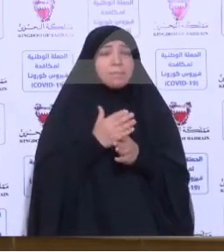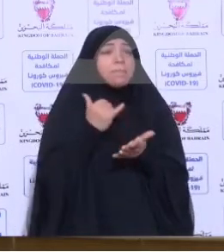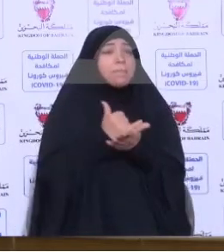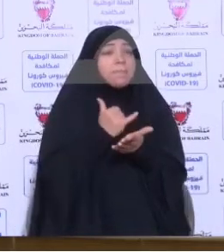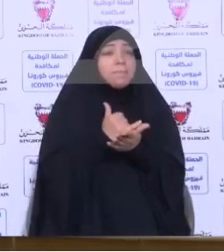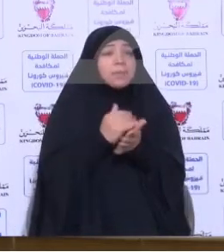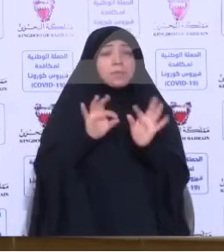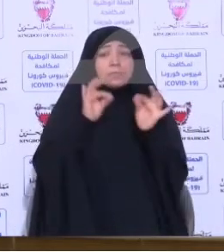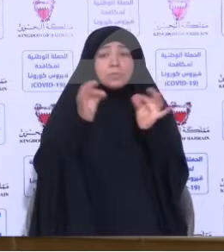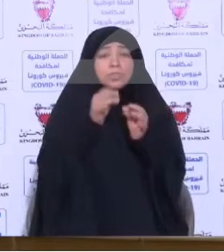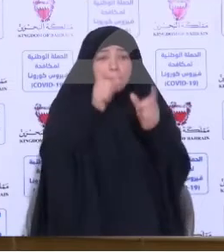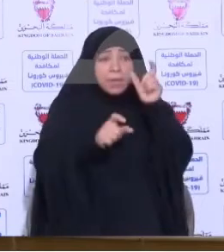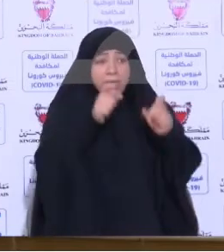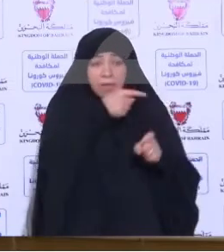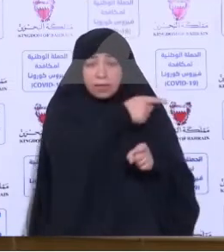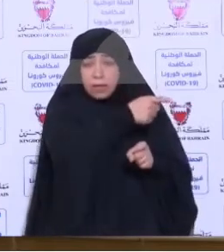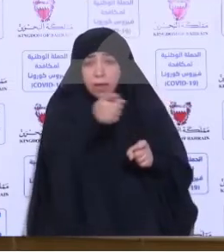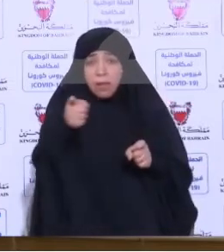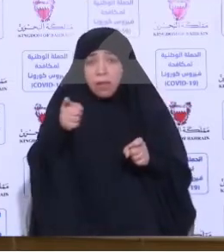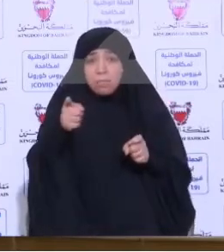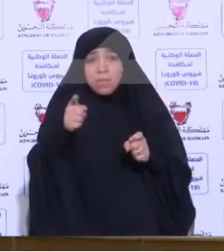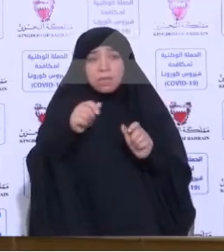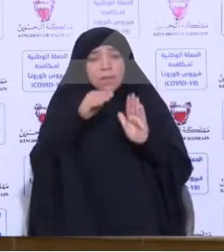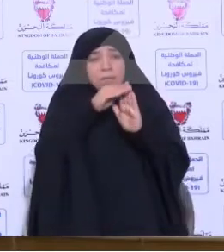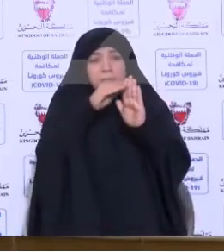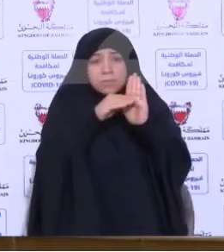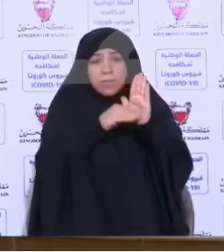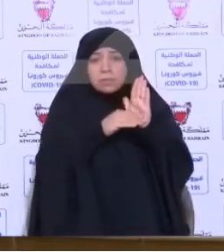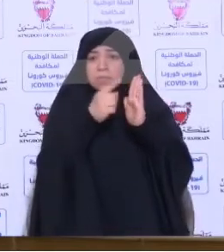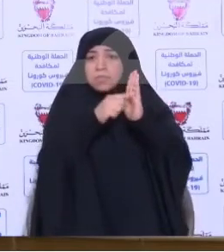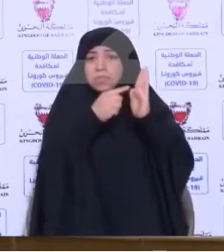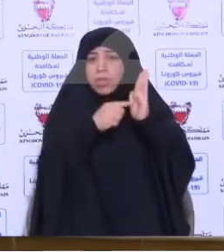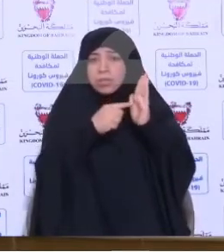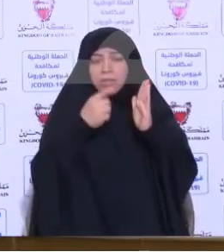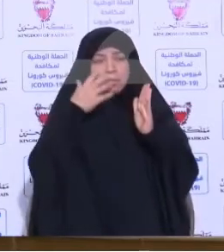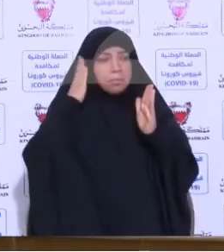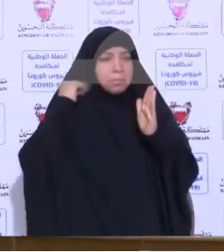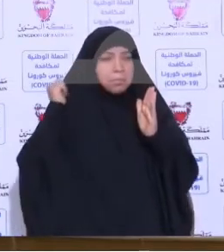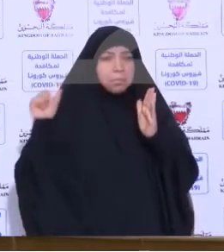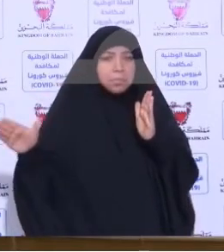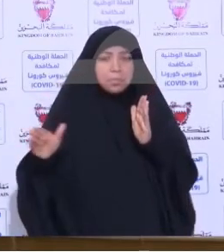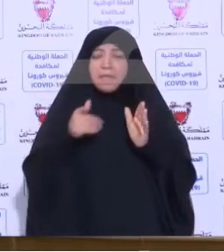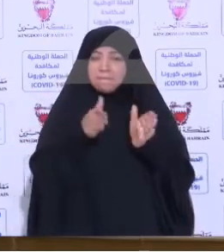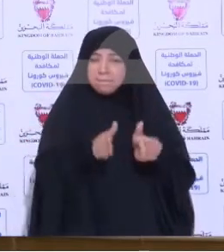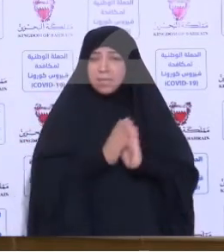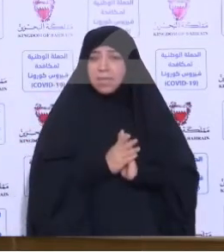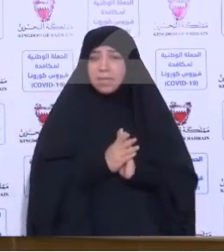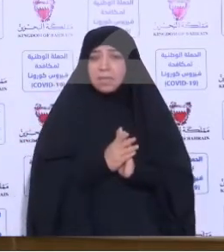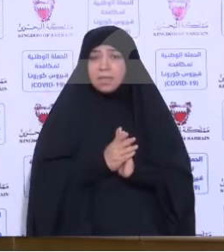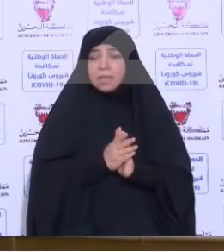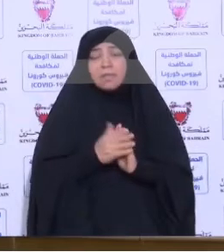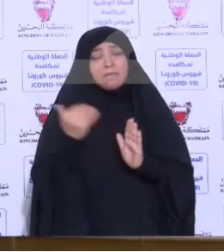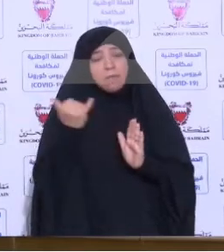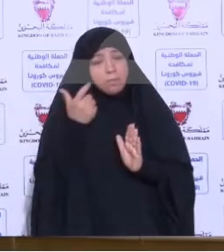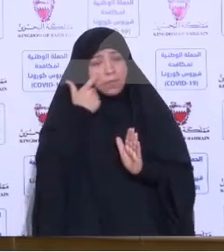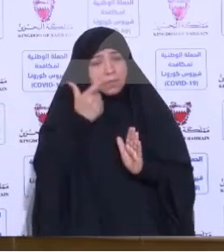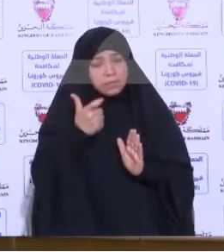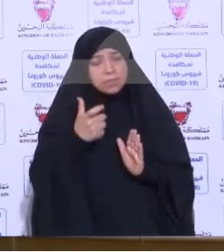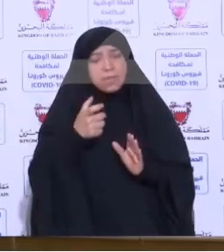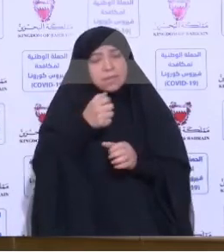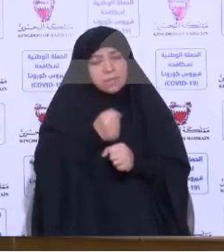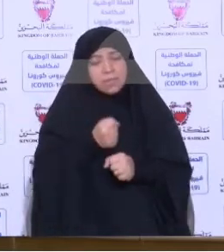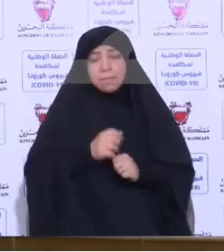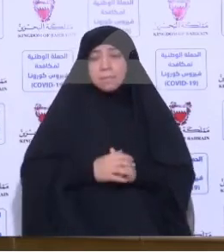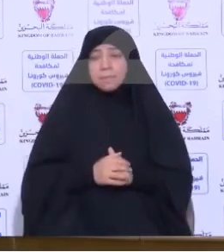بالتدابير الوقائية والإرشادات الموضوعة لحفظ سلامة الجميع. ننتقل معكم إلى المؤشر الثاني وهو